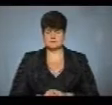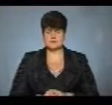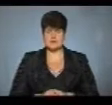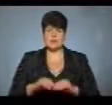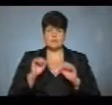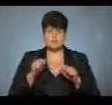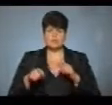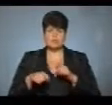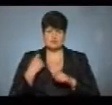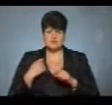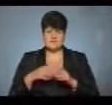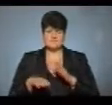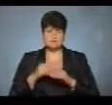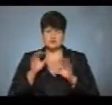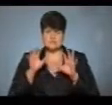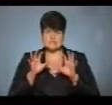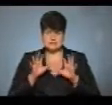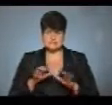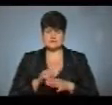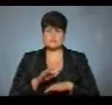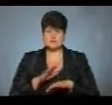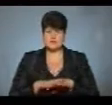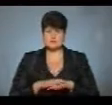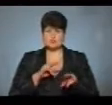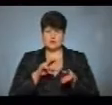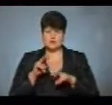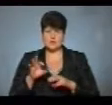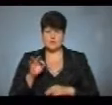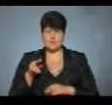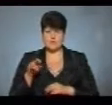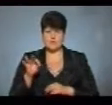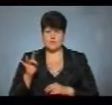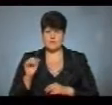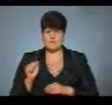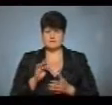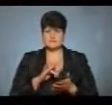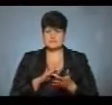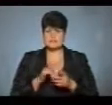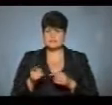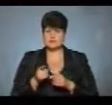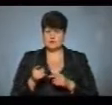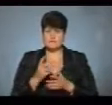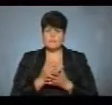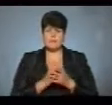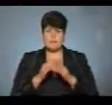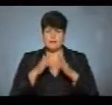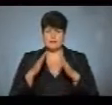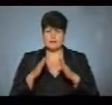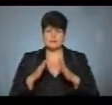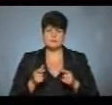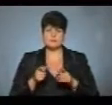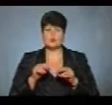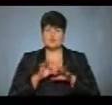Можливе порушення виборчого законодавства зафіксували спостерігачі опори в центрі Тернополя. У палаці з символікою кандидата в народні депутати